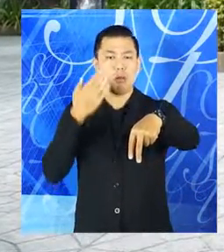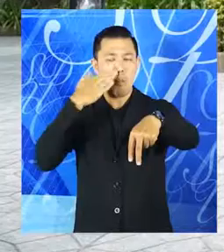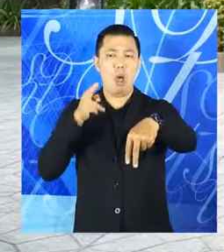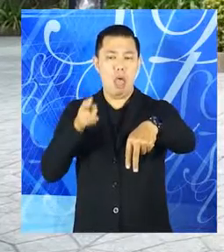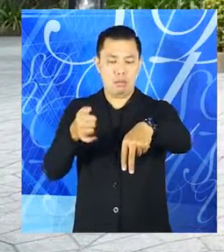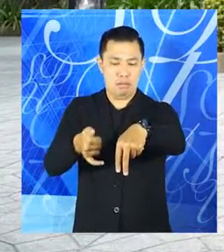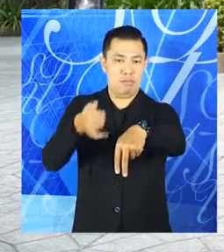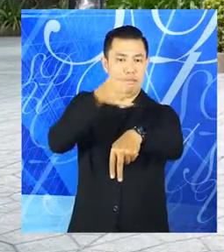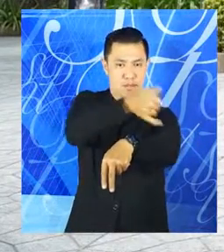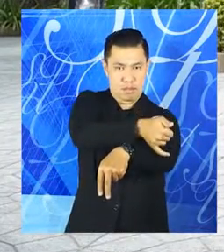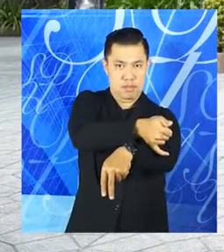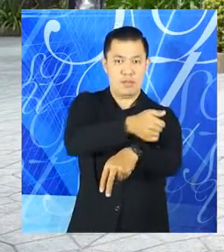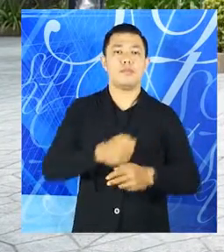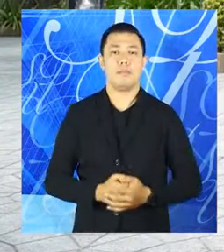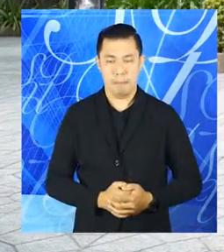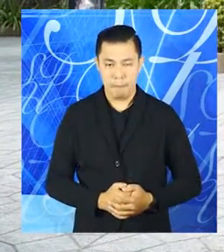ำทางค่ะ